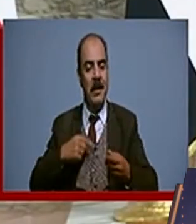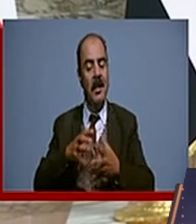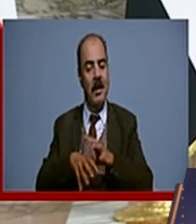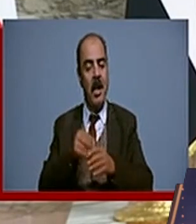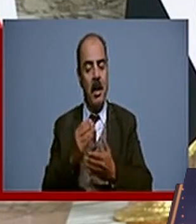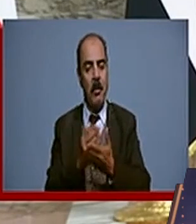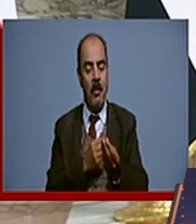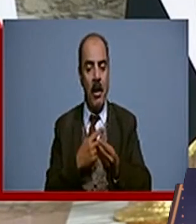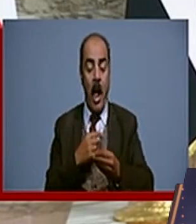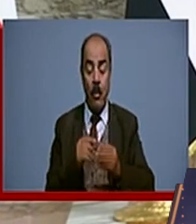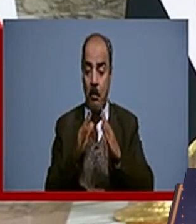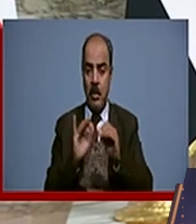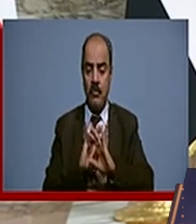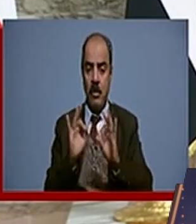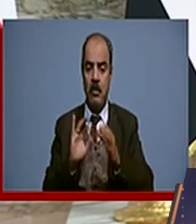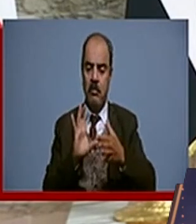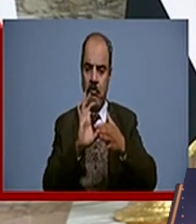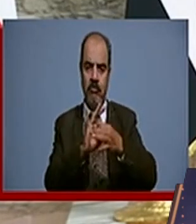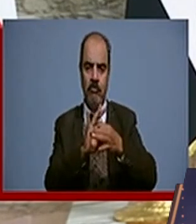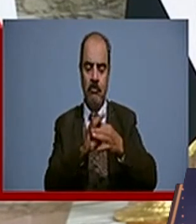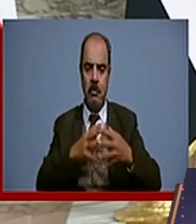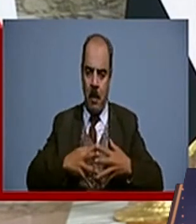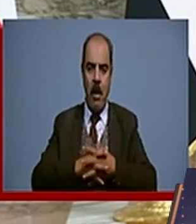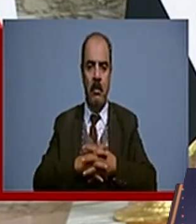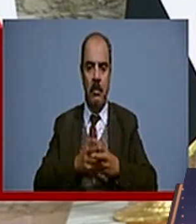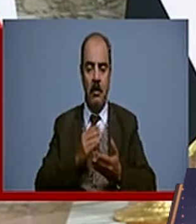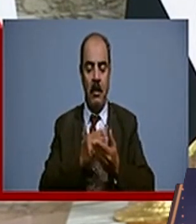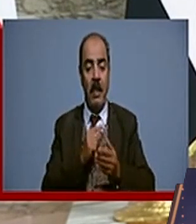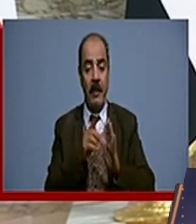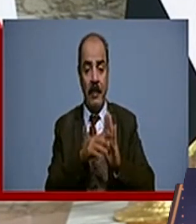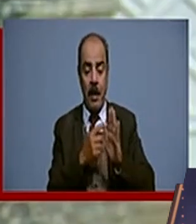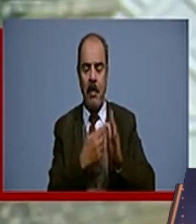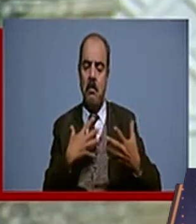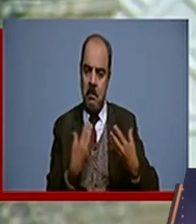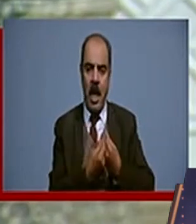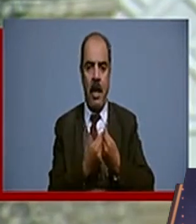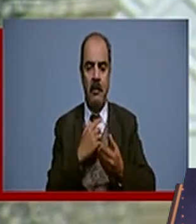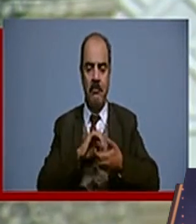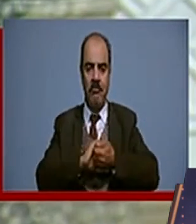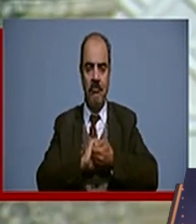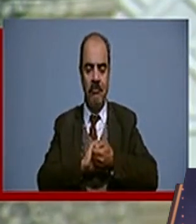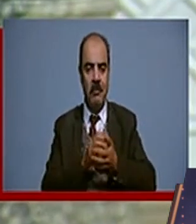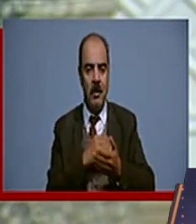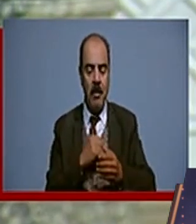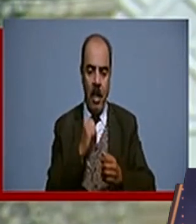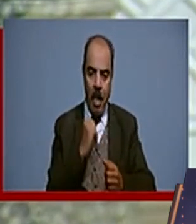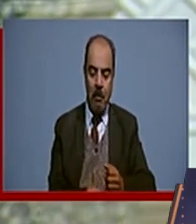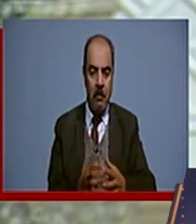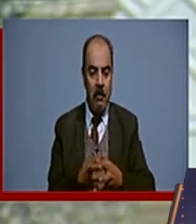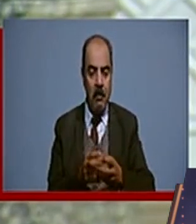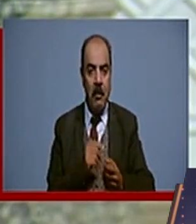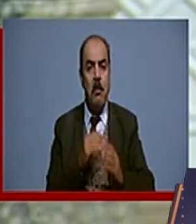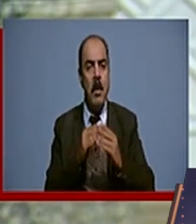أعتبر مصر كشريك قوي للدنمارك ولأوروبا. والشراكات بين